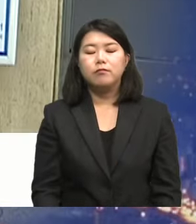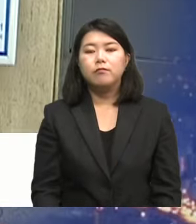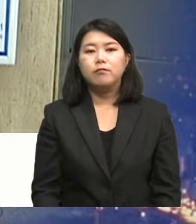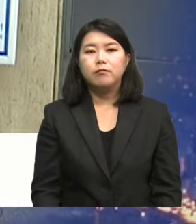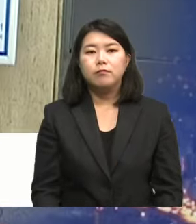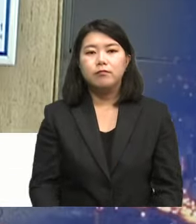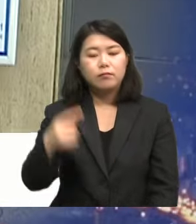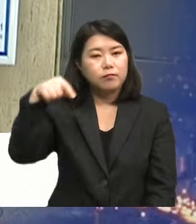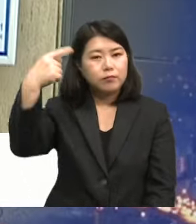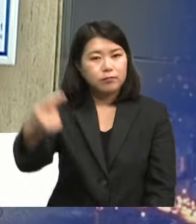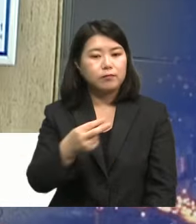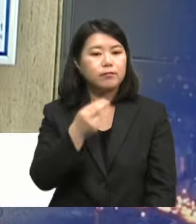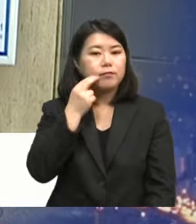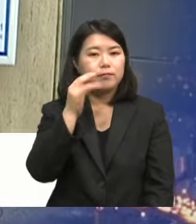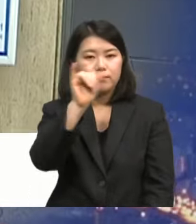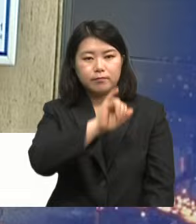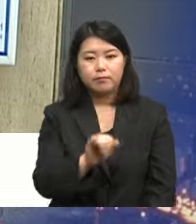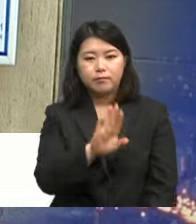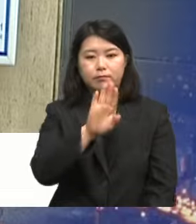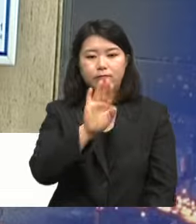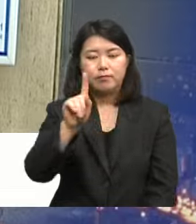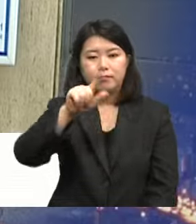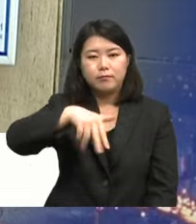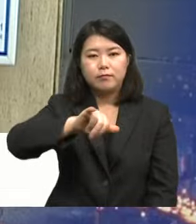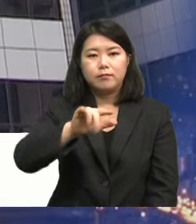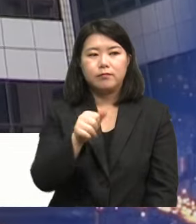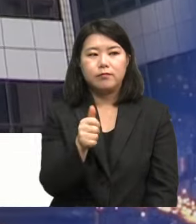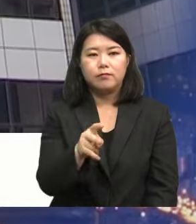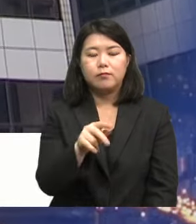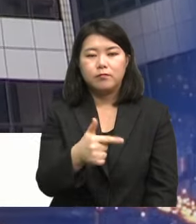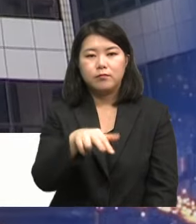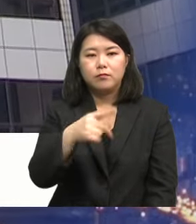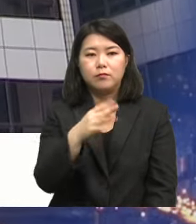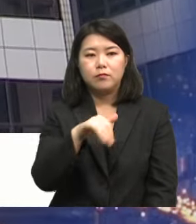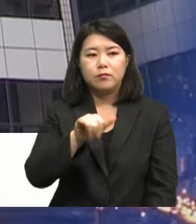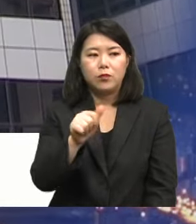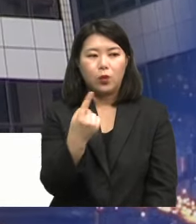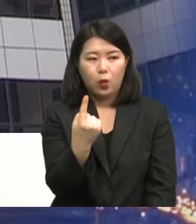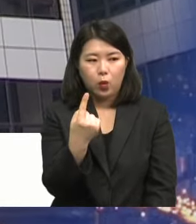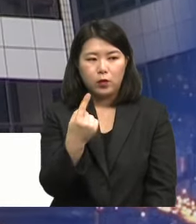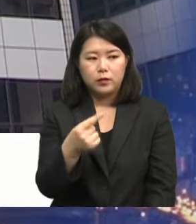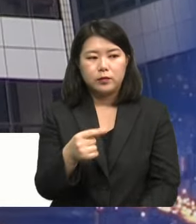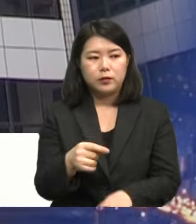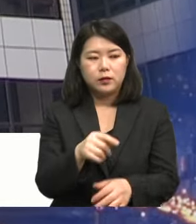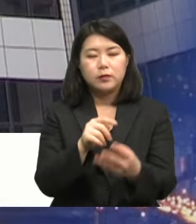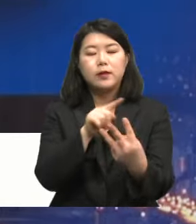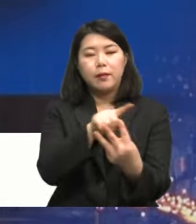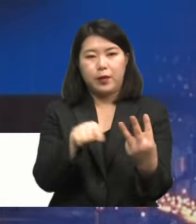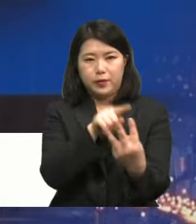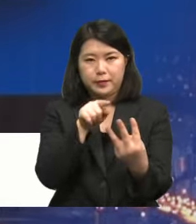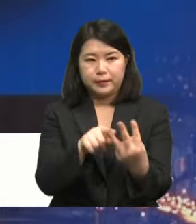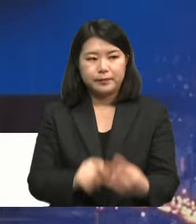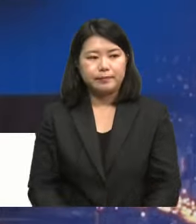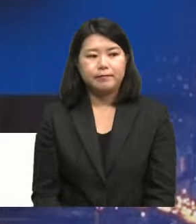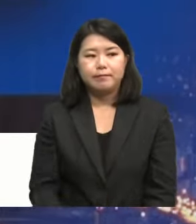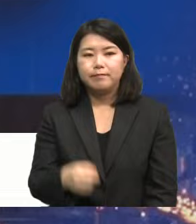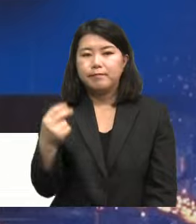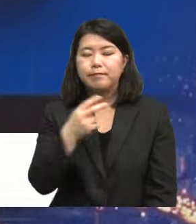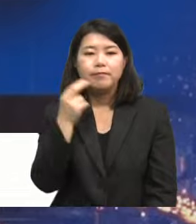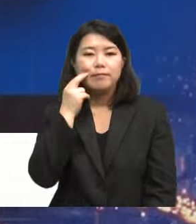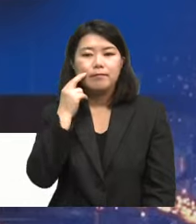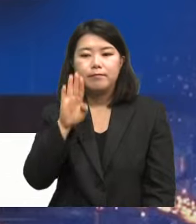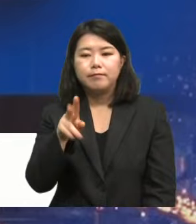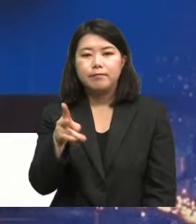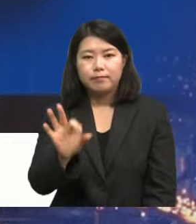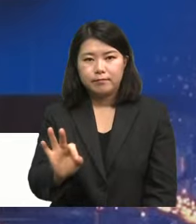올렸습니다이어서 송파을은 박지현 송기호 홍성룡 후보가 결선 없이 경선 입니다 송파 병선